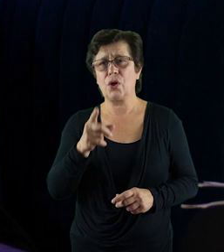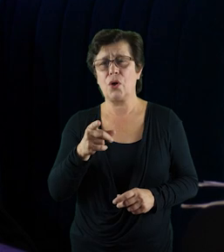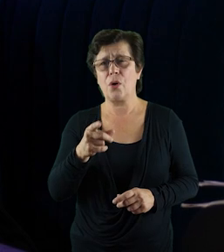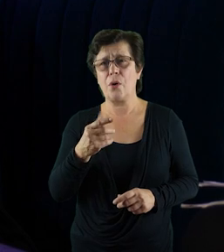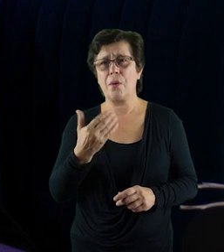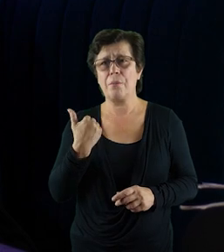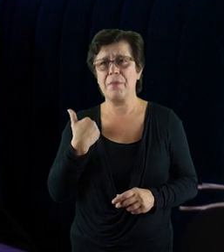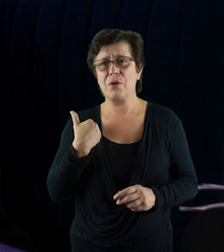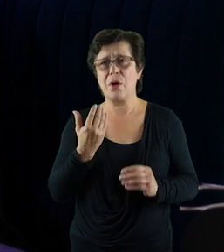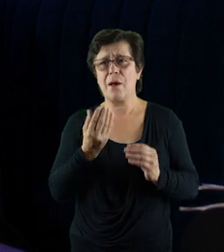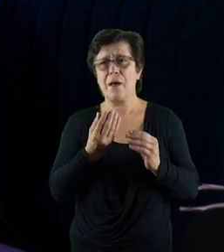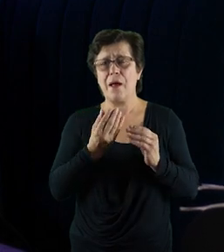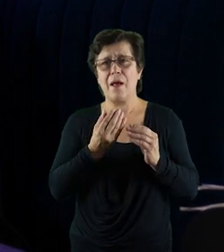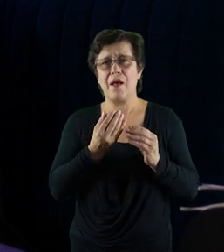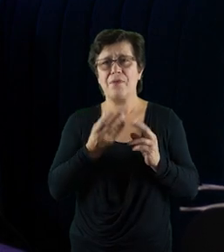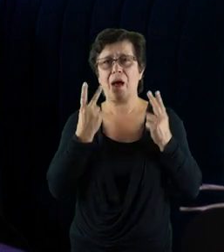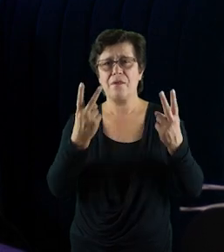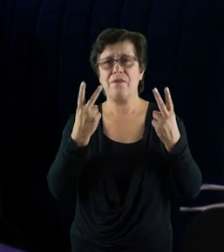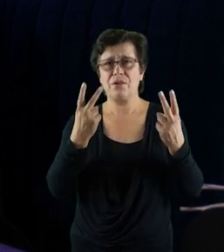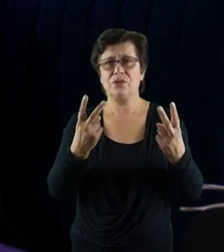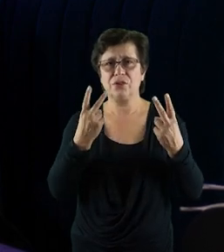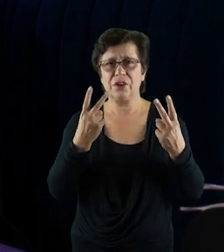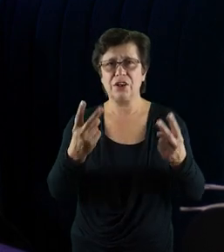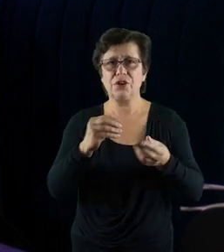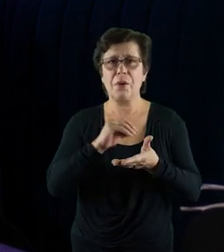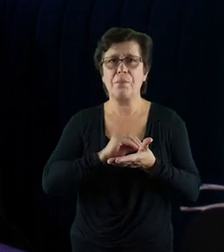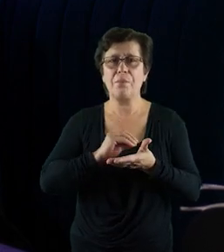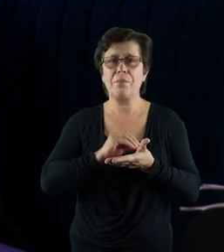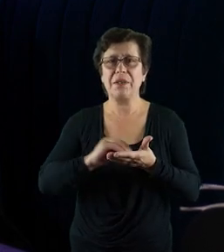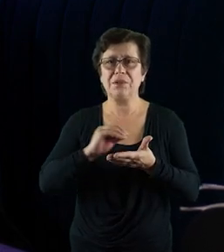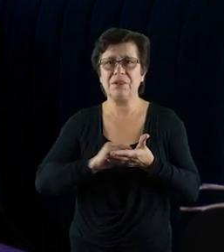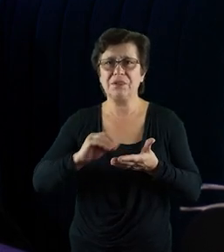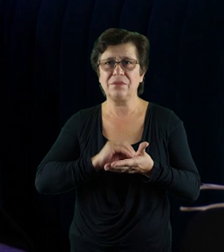do Związku Pisarzy Radzieckich Ukrainy w Lwowie.